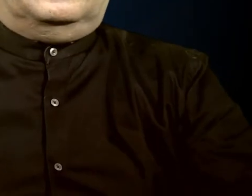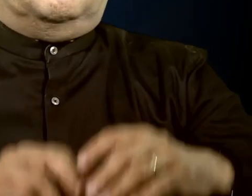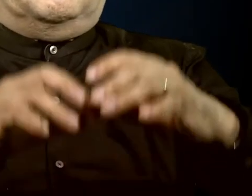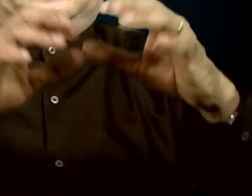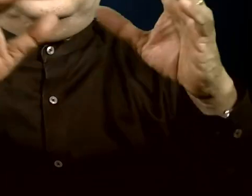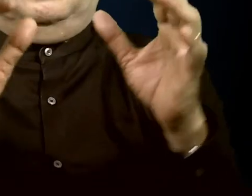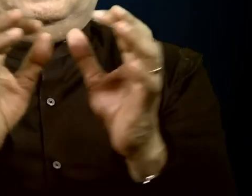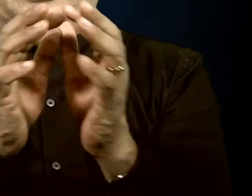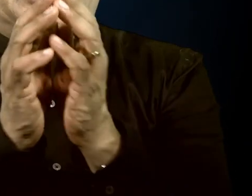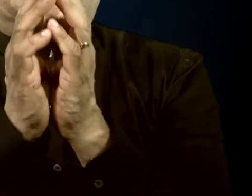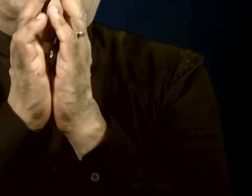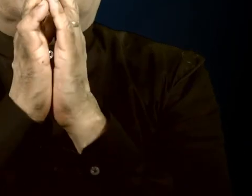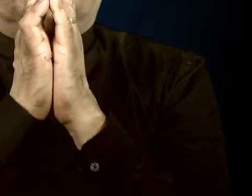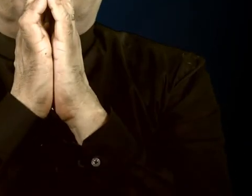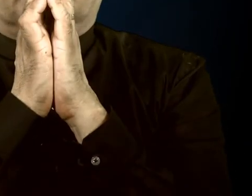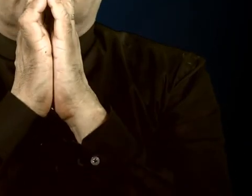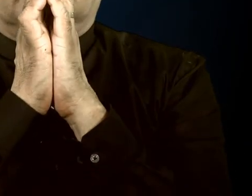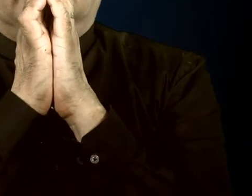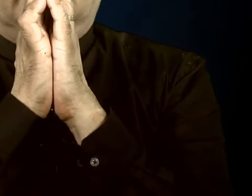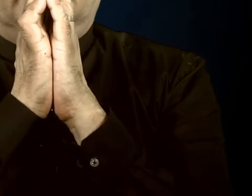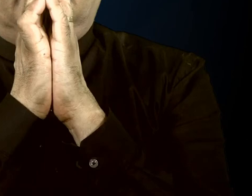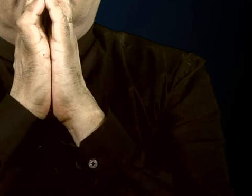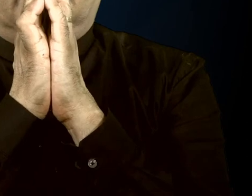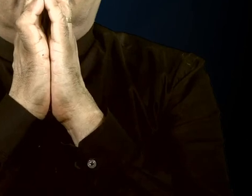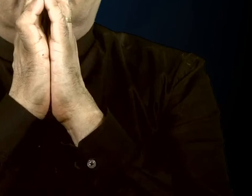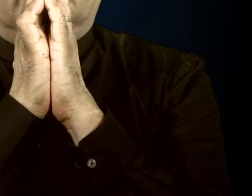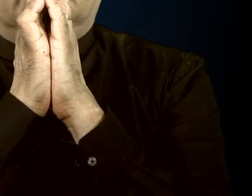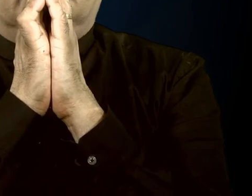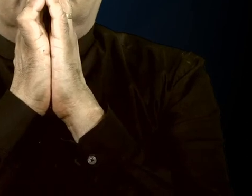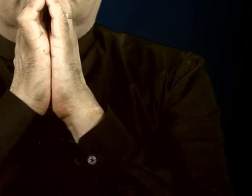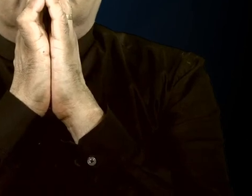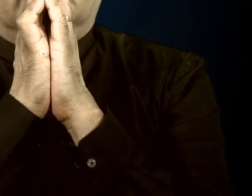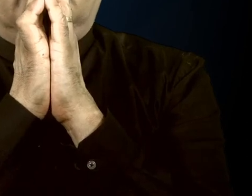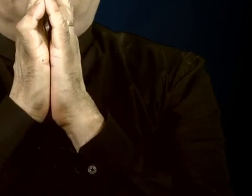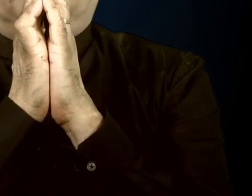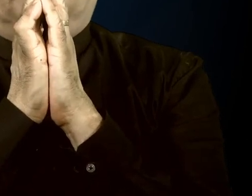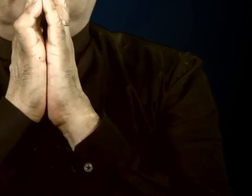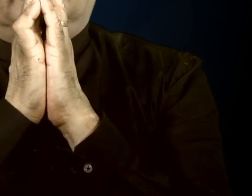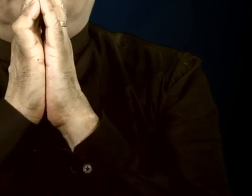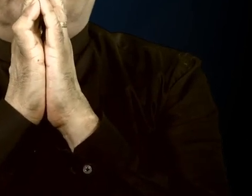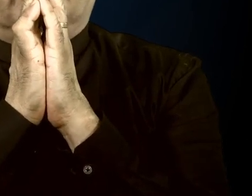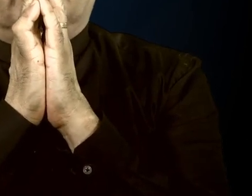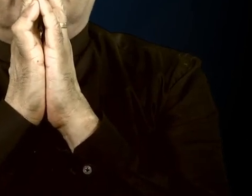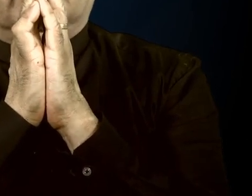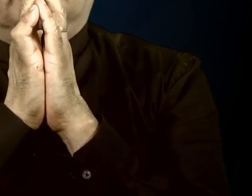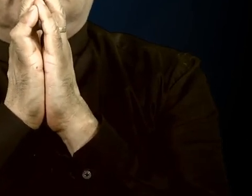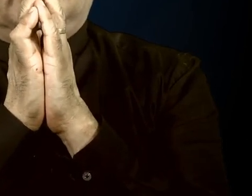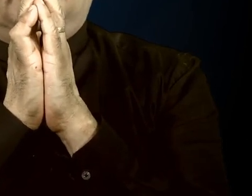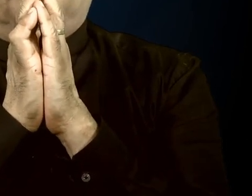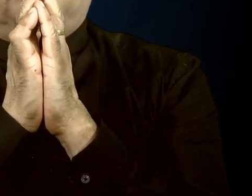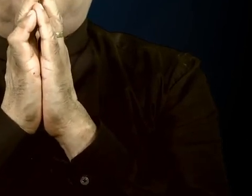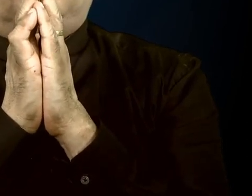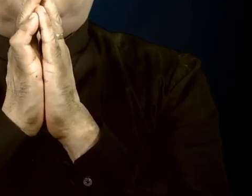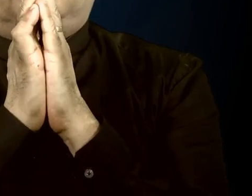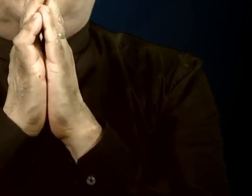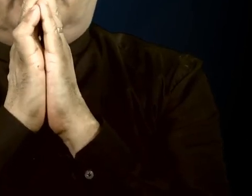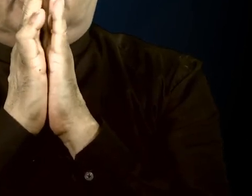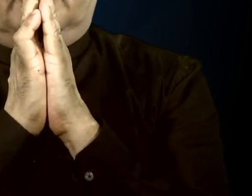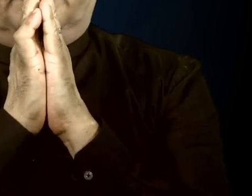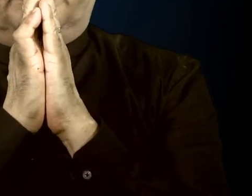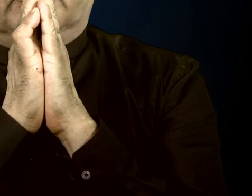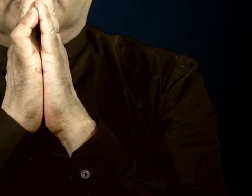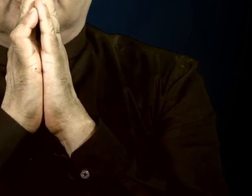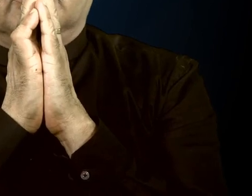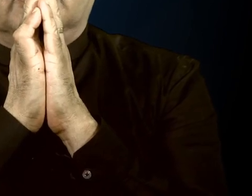അതിനെക്കുറിച്ച് പരിശുദ്ധ പിതാവ് നൽകിയ ഈ പ്രബോധനം നമ്മൾ ഹൃദയപൂർവ്വം